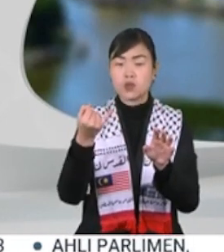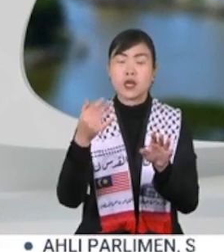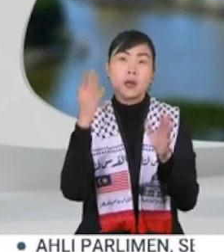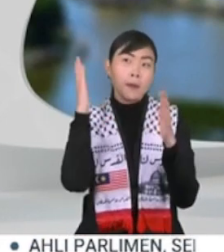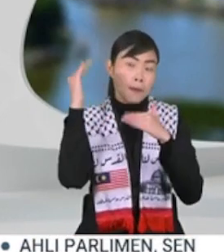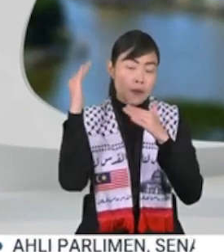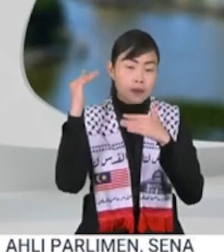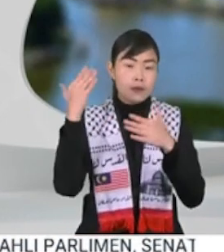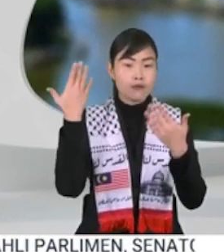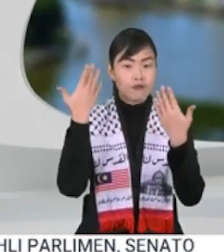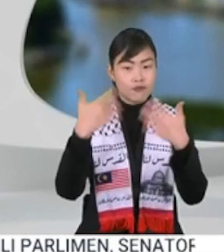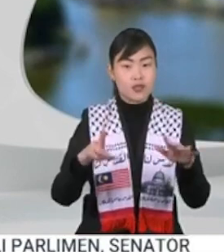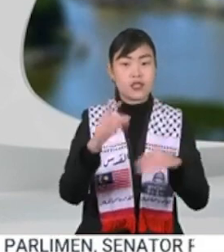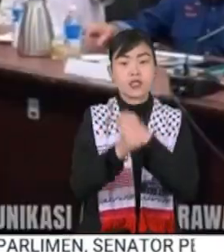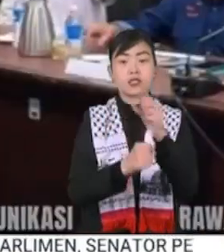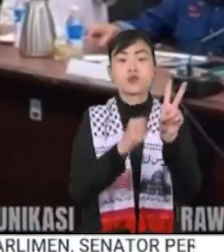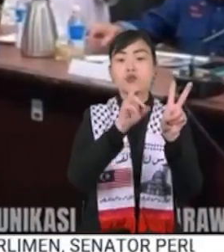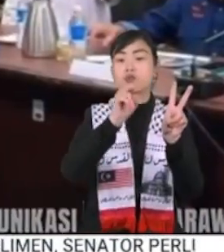2